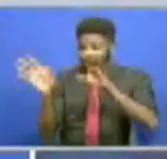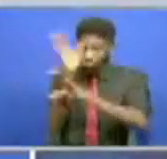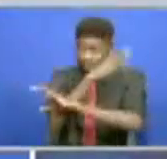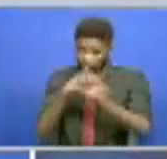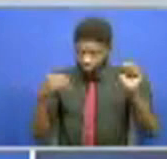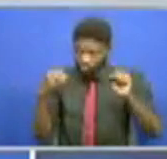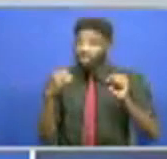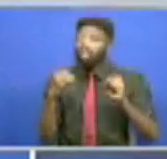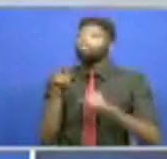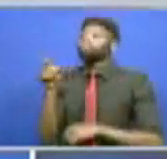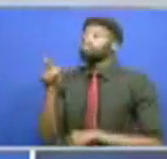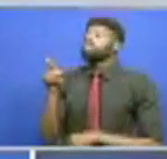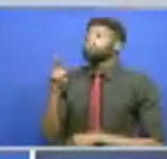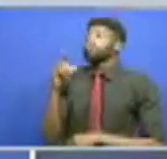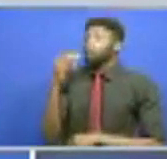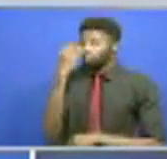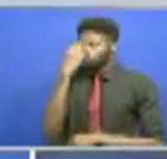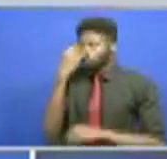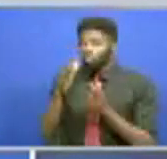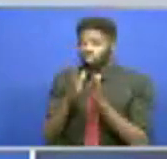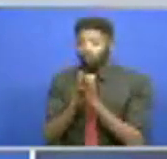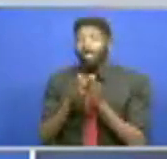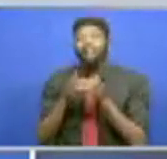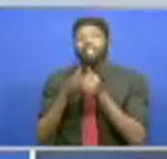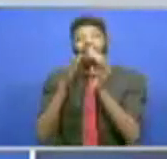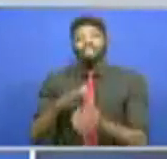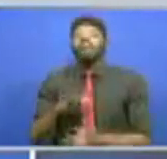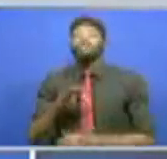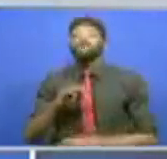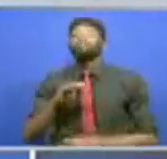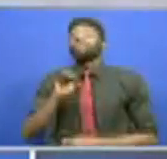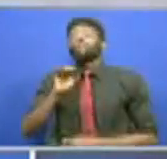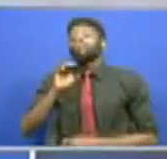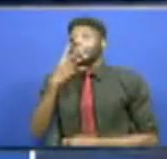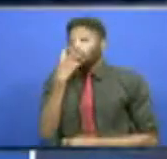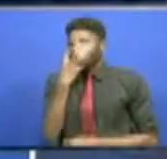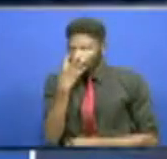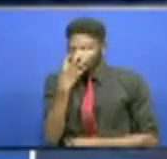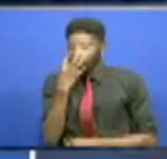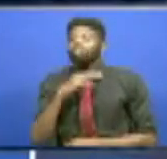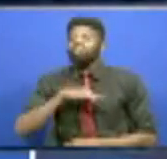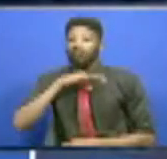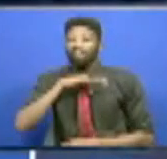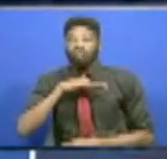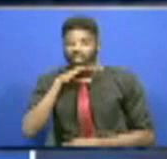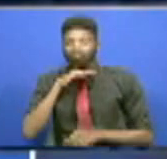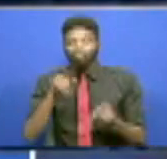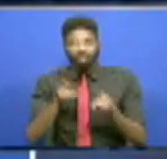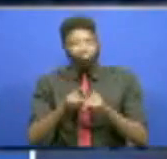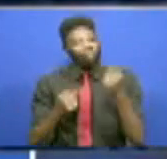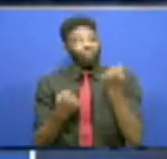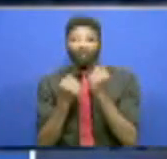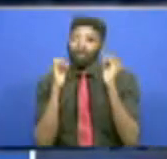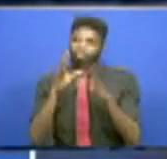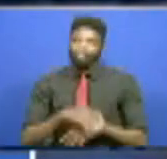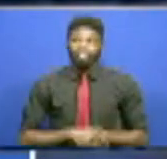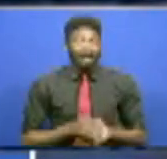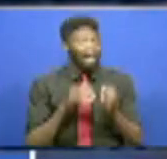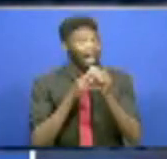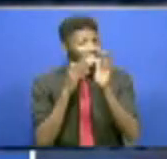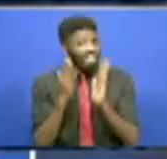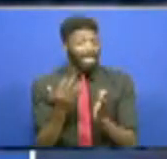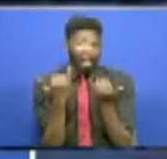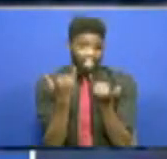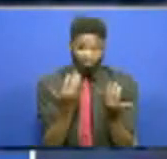ODM Raila Odinga. Maseneta ambao kwa sasa wako likizoni wanaendelea na mashauriano kwa lengo la kubuni mbinu ya ugavi